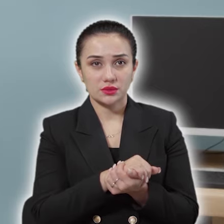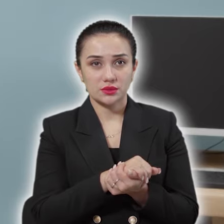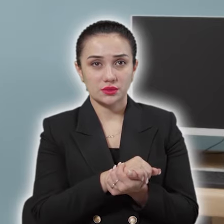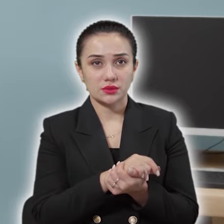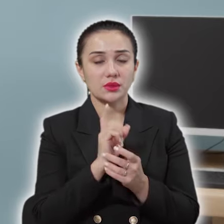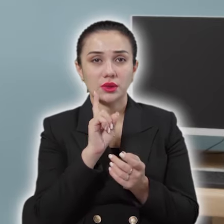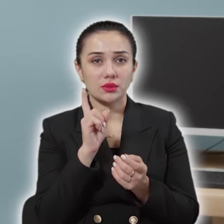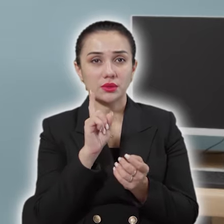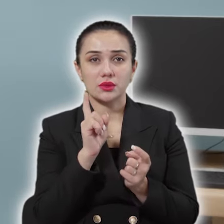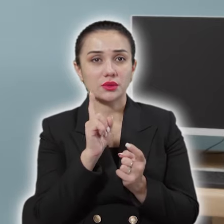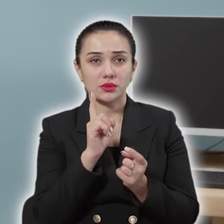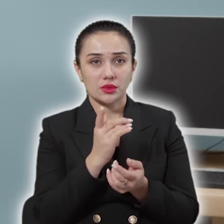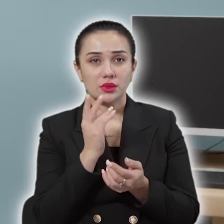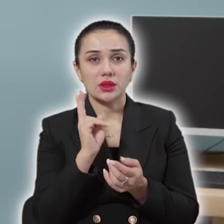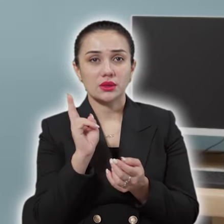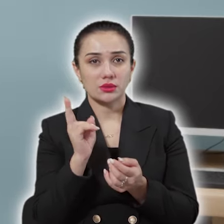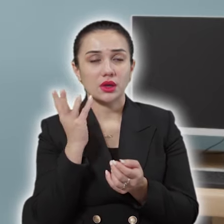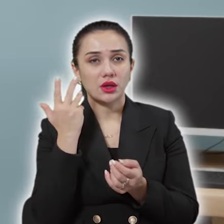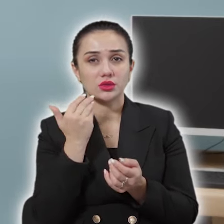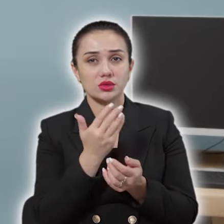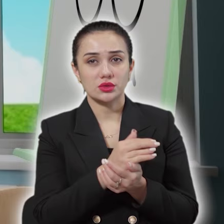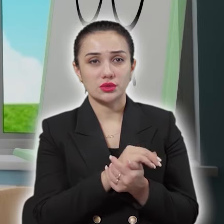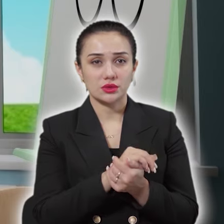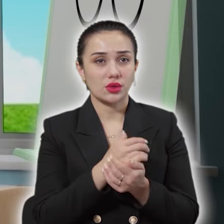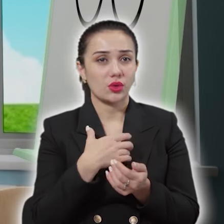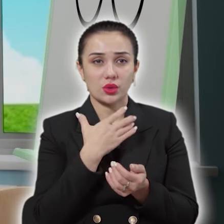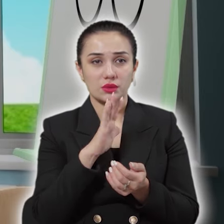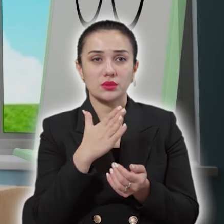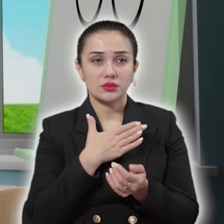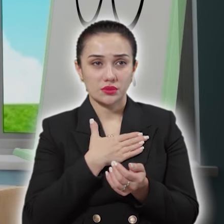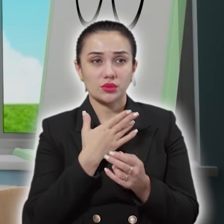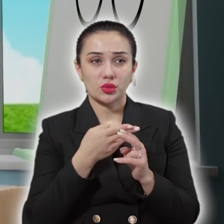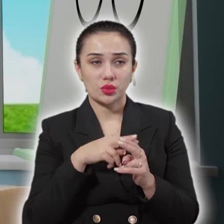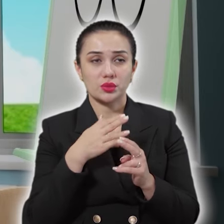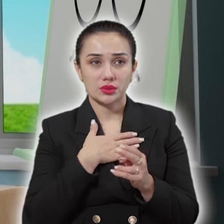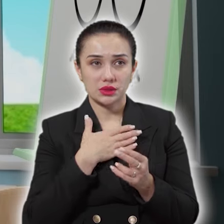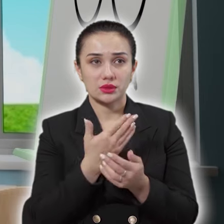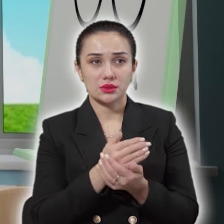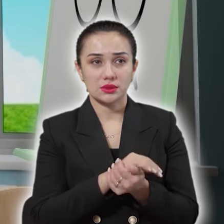Ha? Nima? Nima u? Kim? Qachon? Qo'rqma, bu biz.